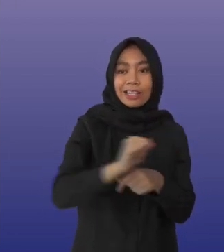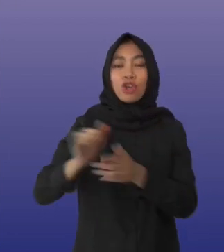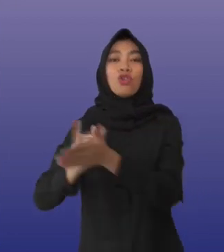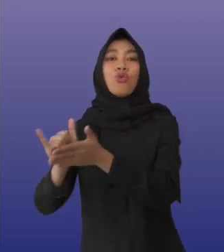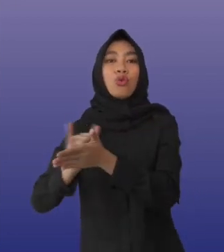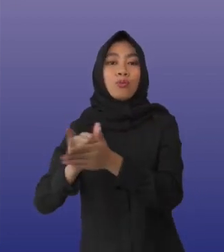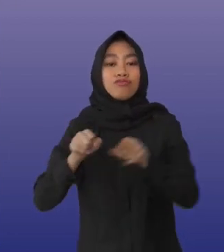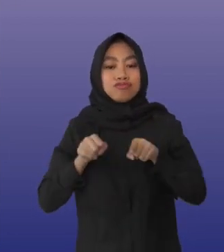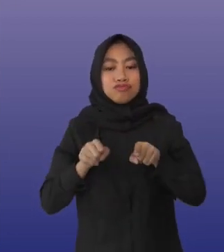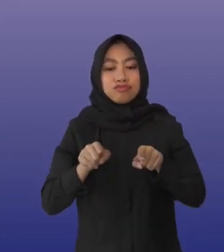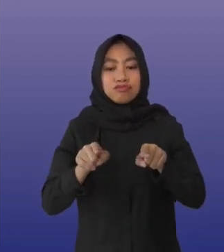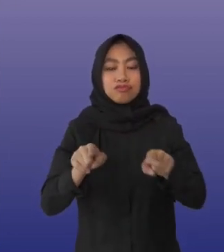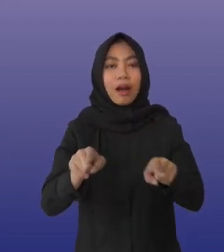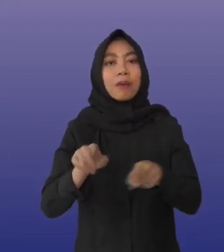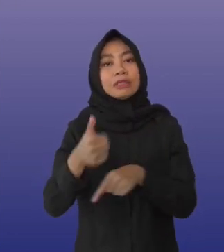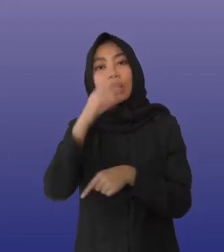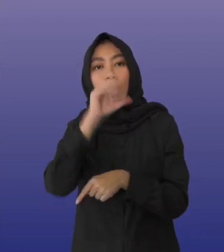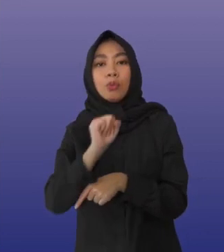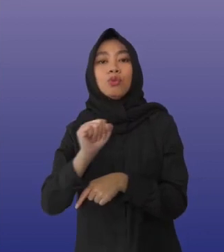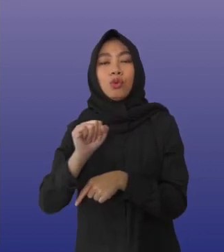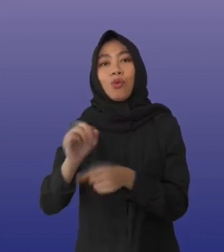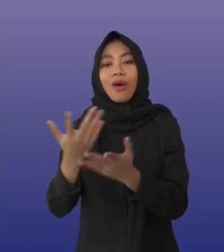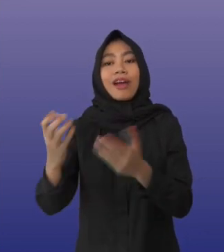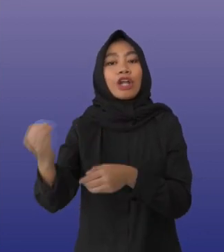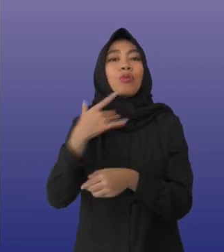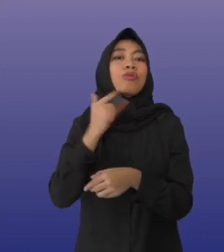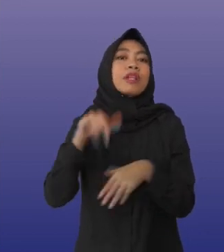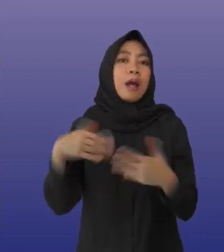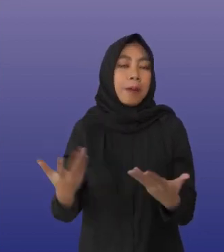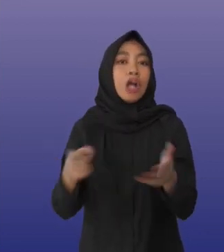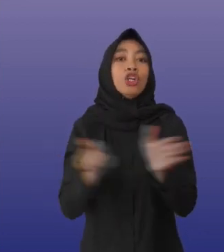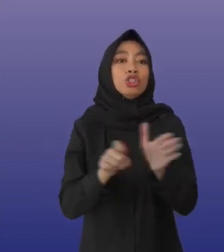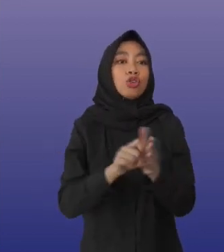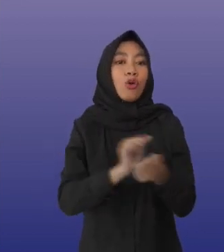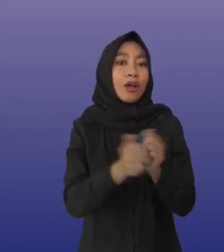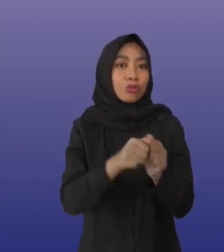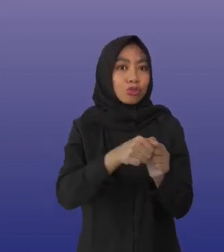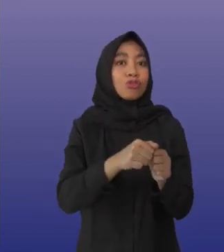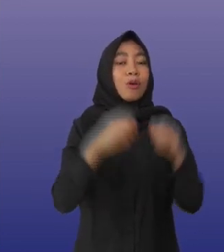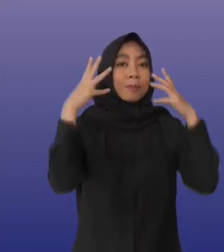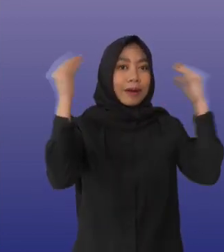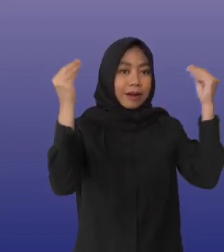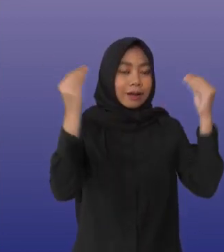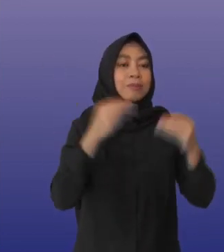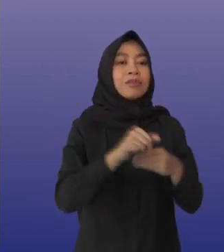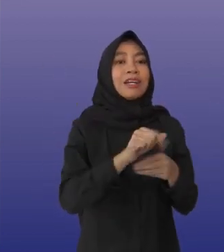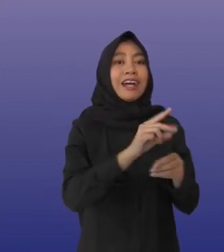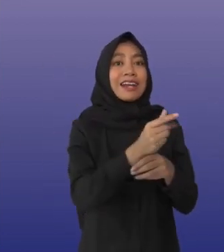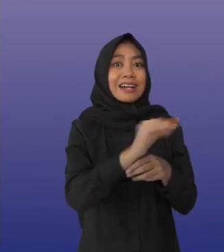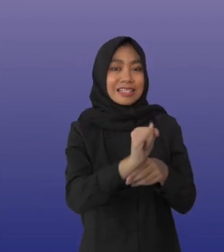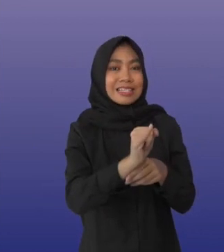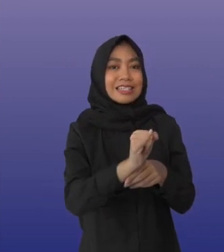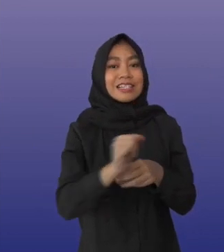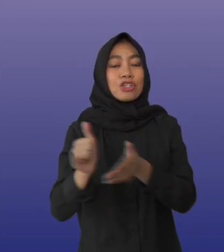mengukur respon publik seperti RRI Padang misalnya, dalam sekali siaran 1 jam antusiasme